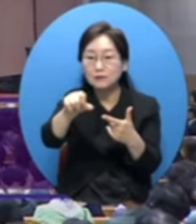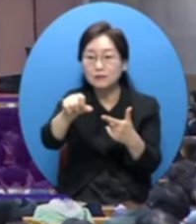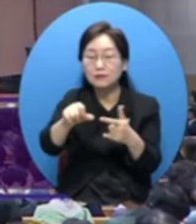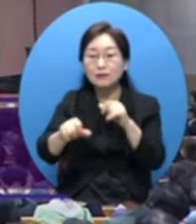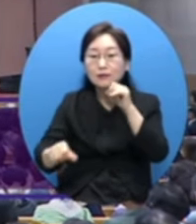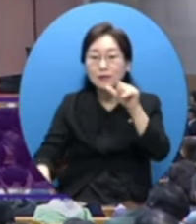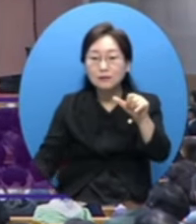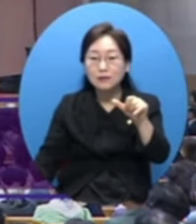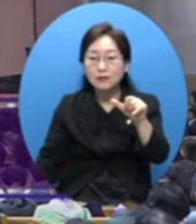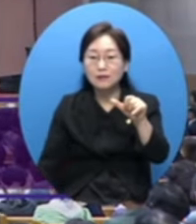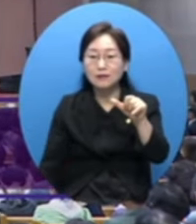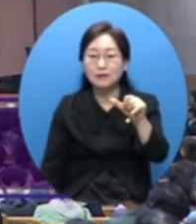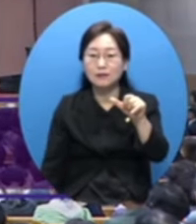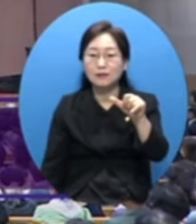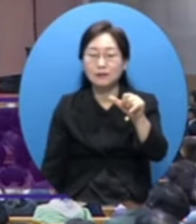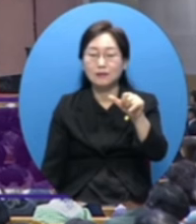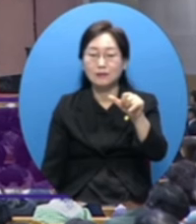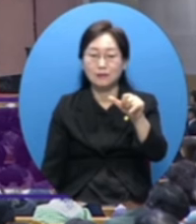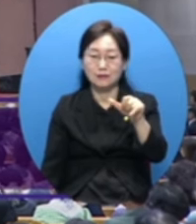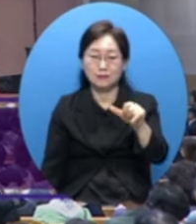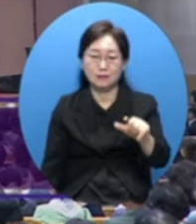5살 될 때